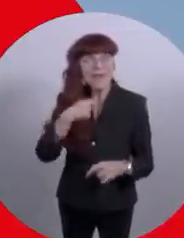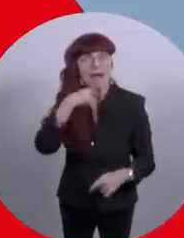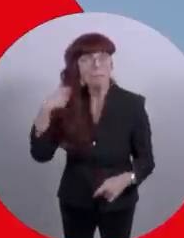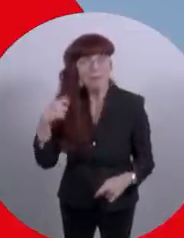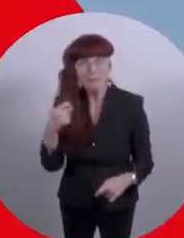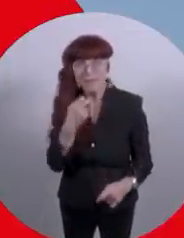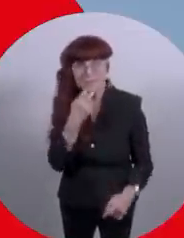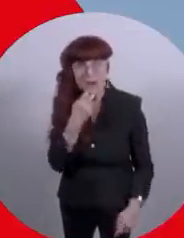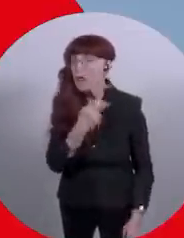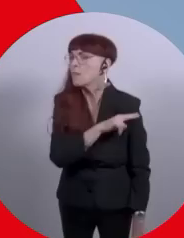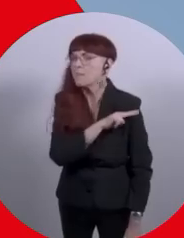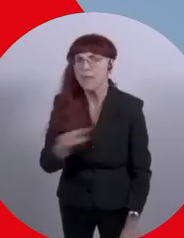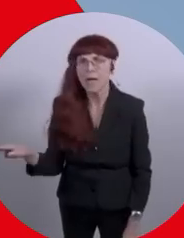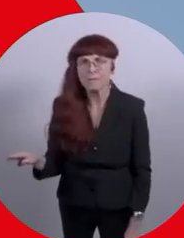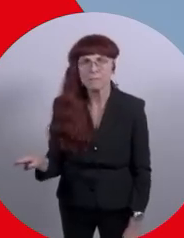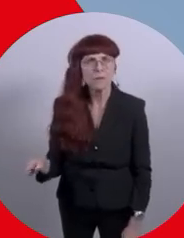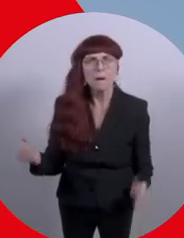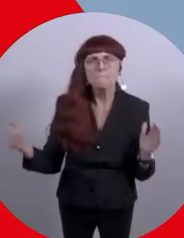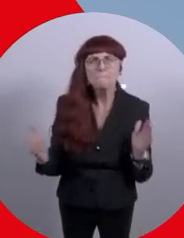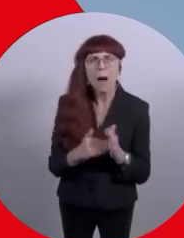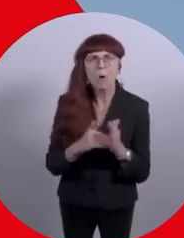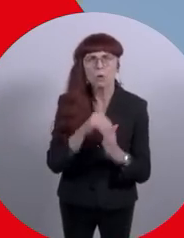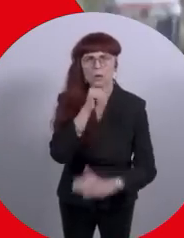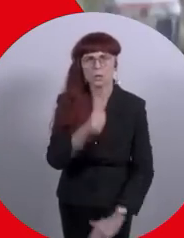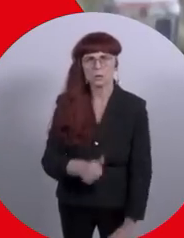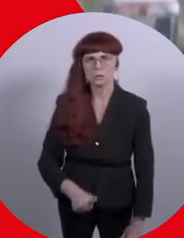Abhängigkeiten von Industrie nicht